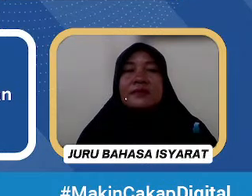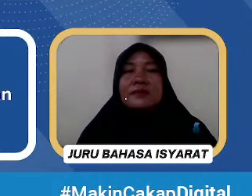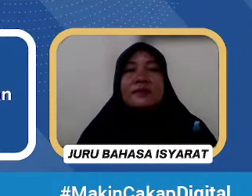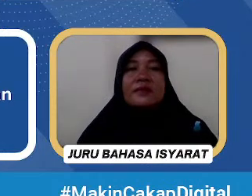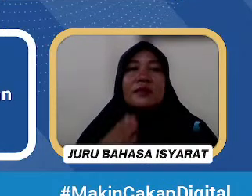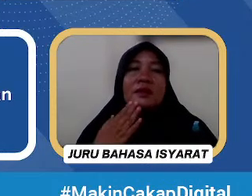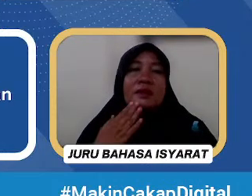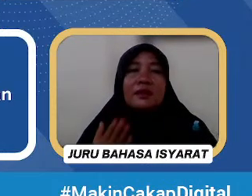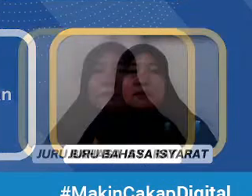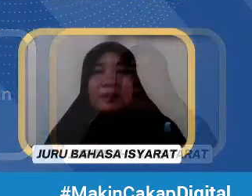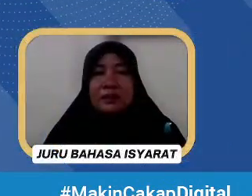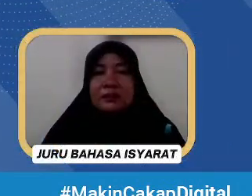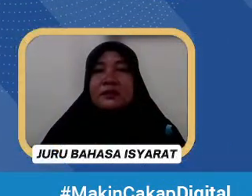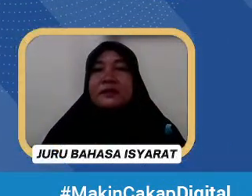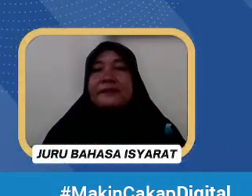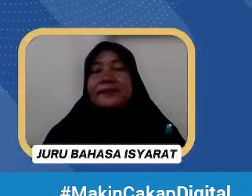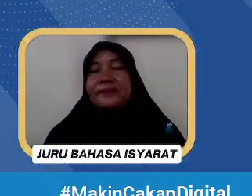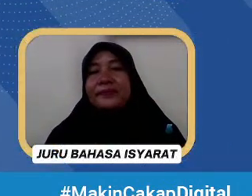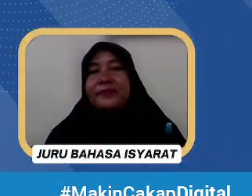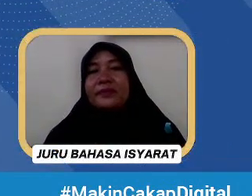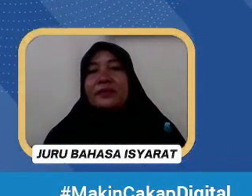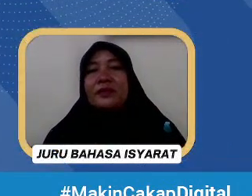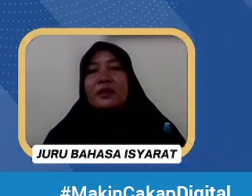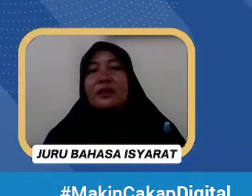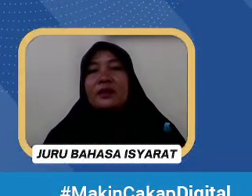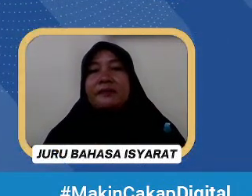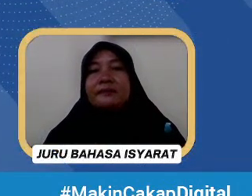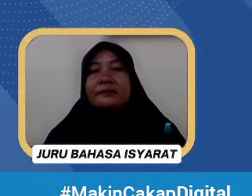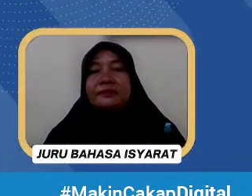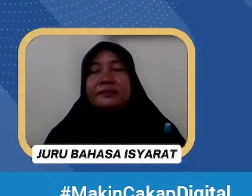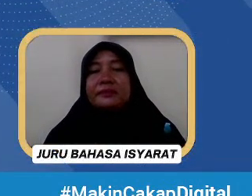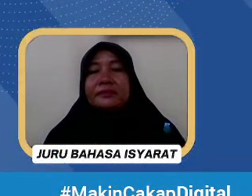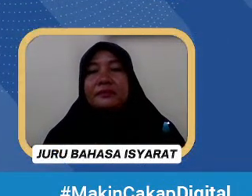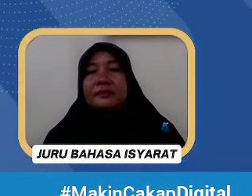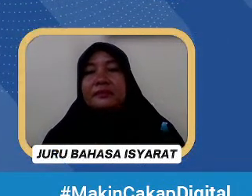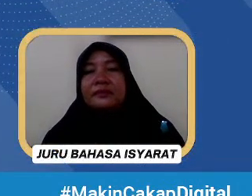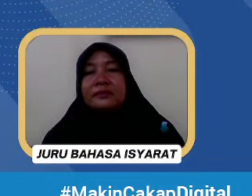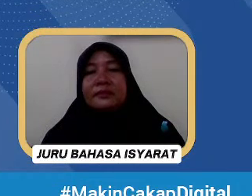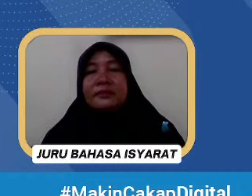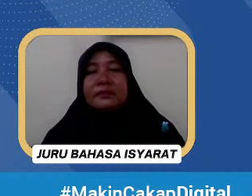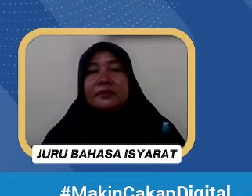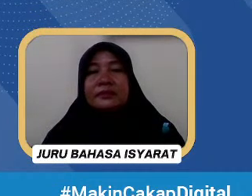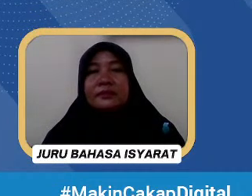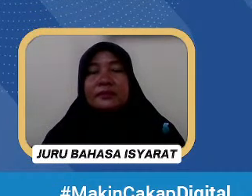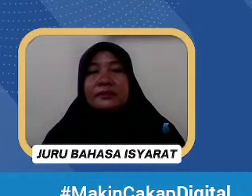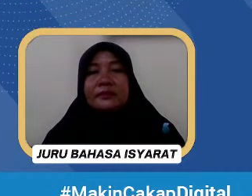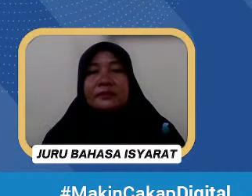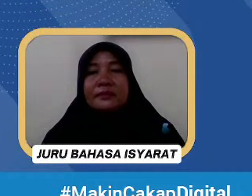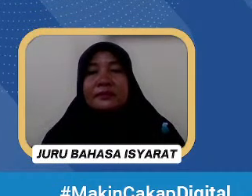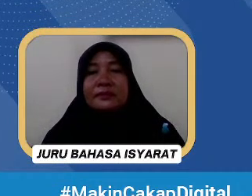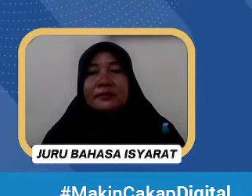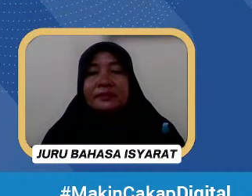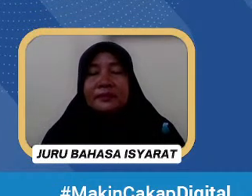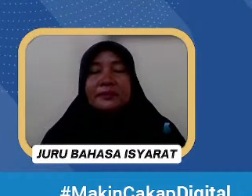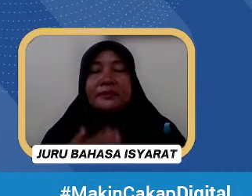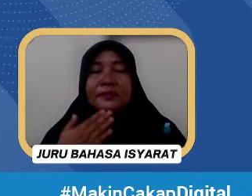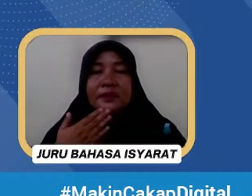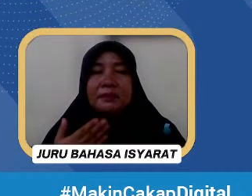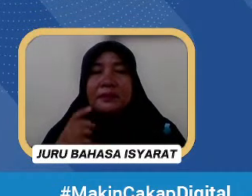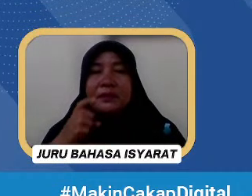kasih. Terima kasih, Pak. Baik, terima kasih Bapak Sugiarto